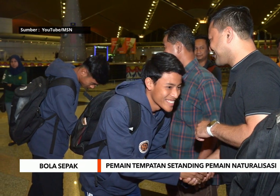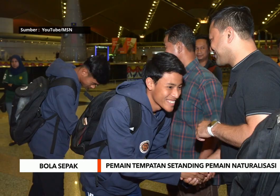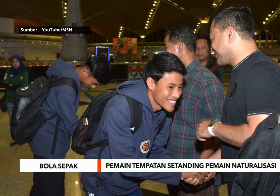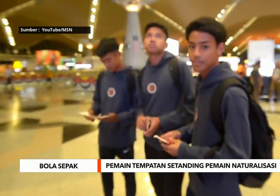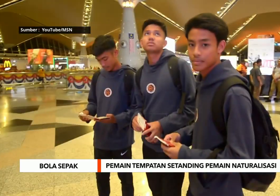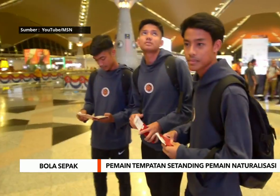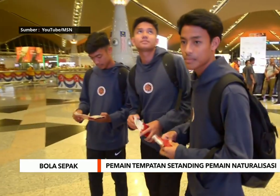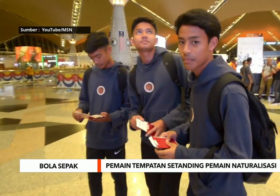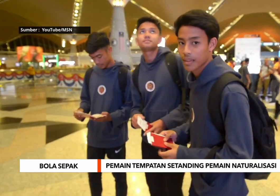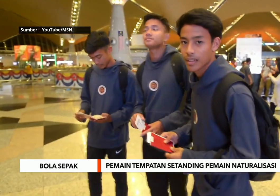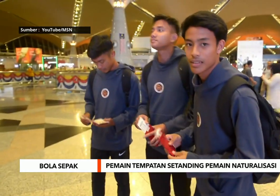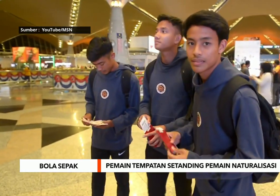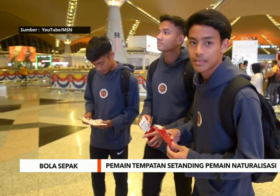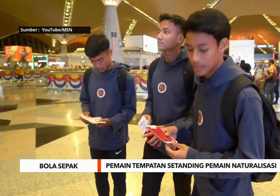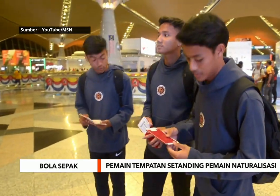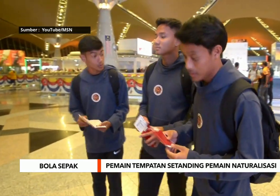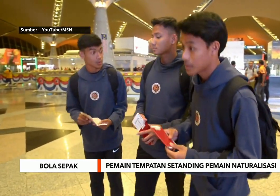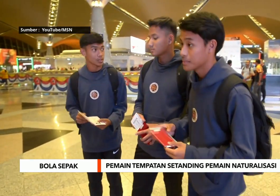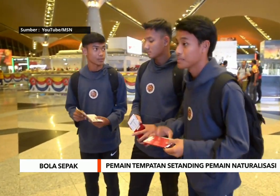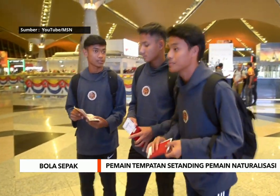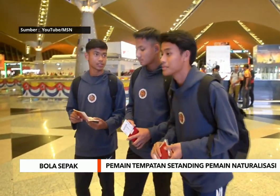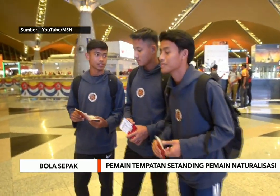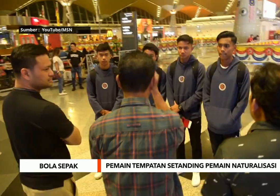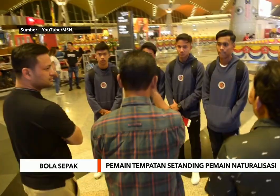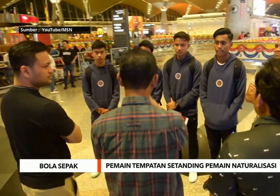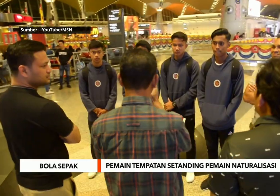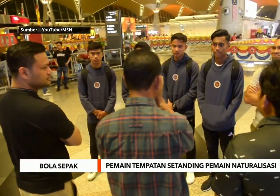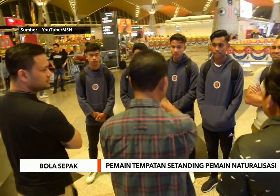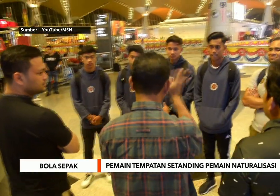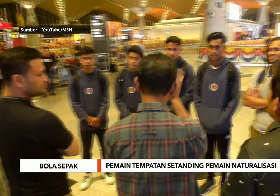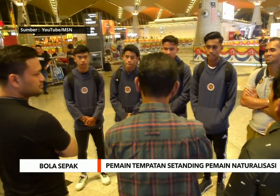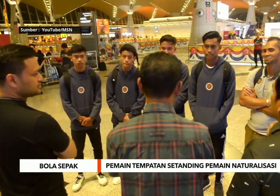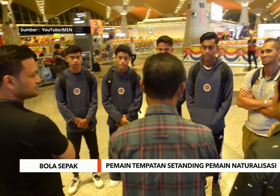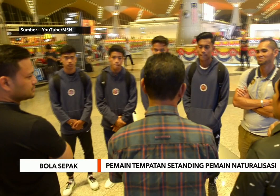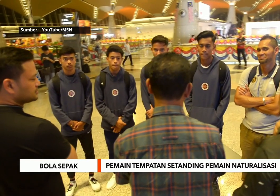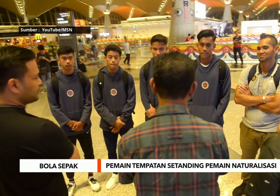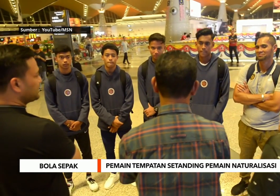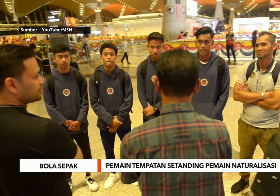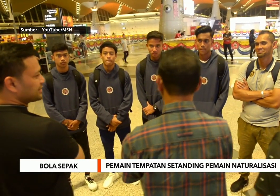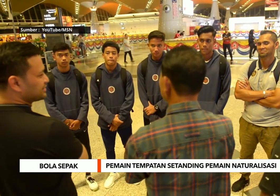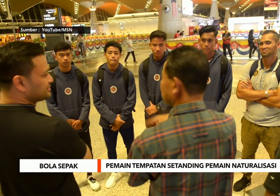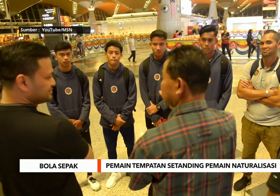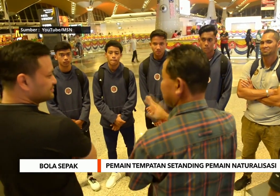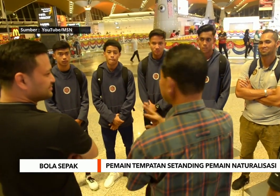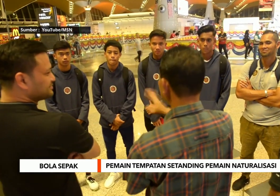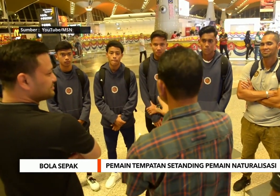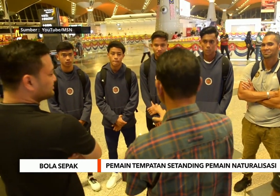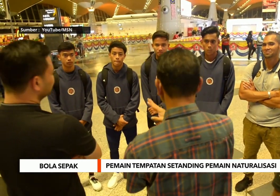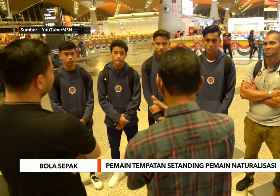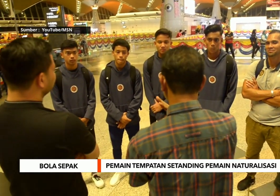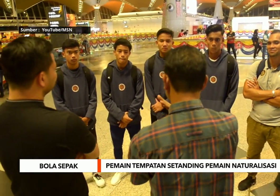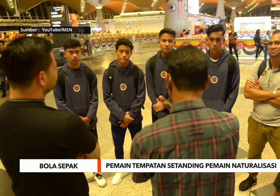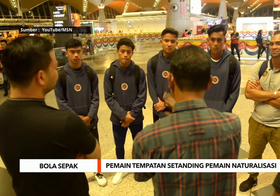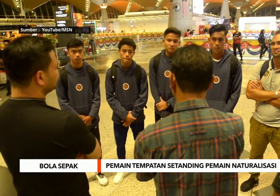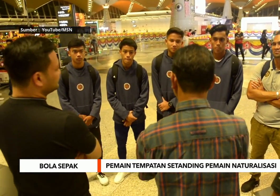767 jurulatih daripada 52 Academy tunas63 pusat latihan daerah 14 sekolah